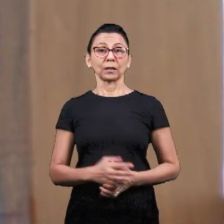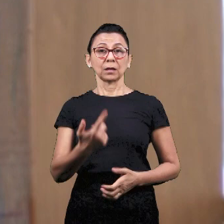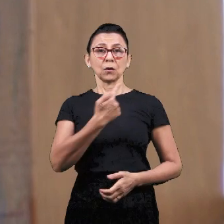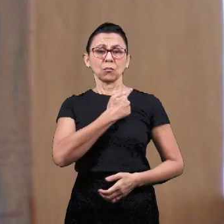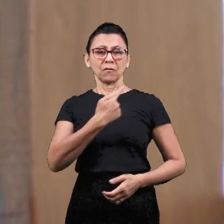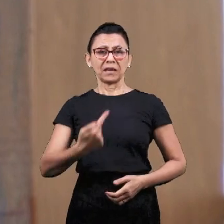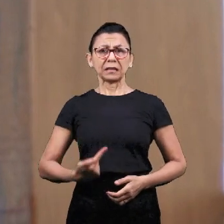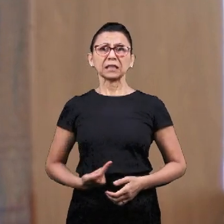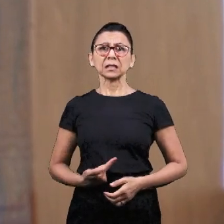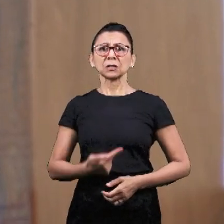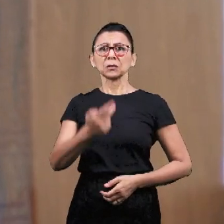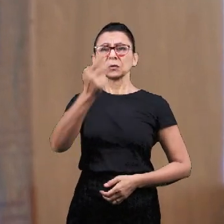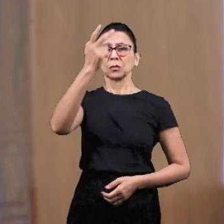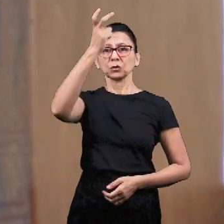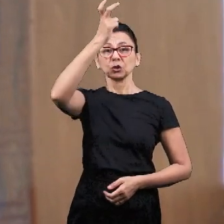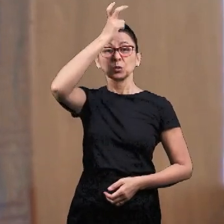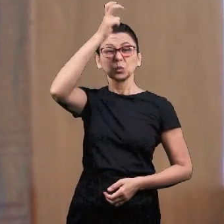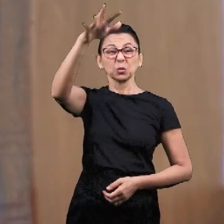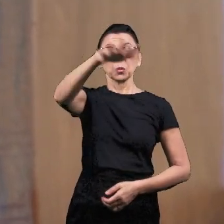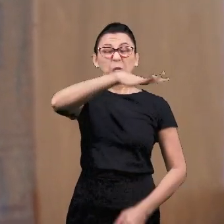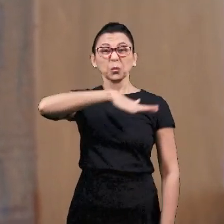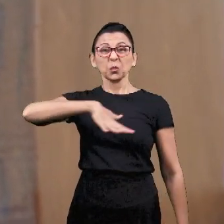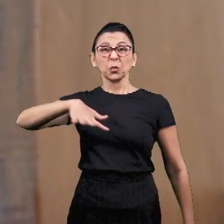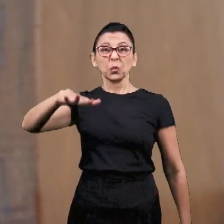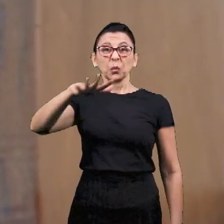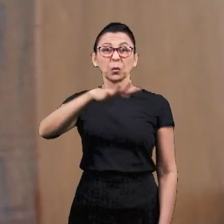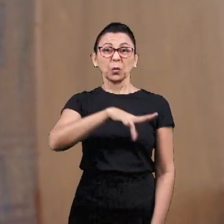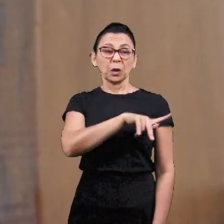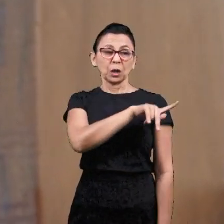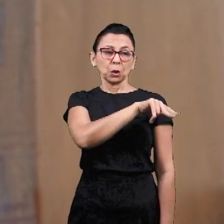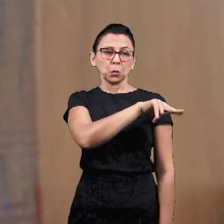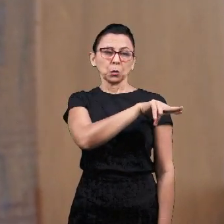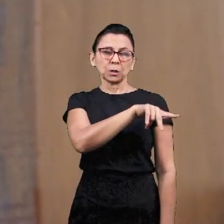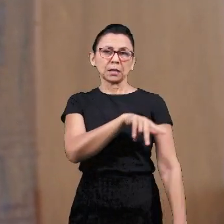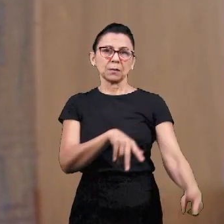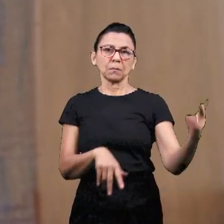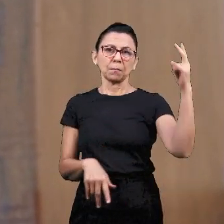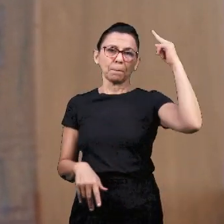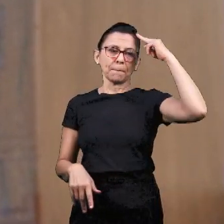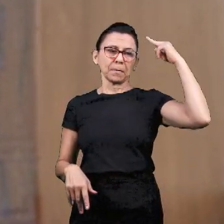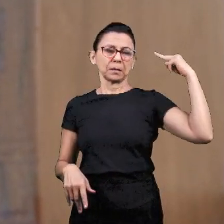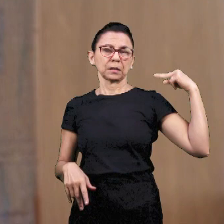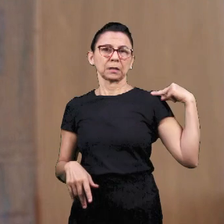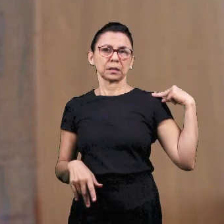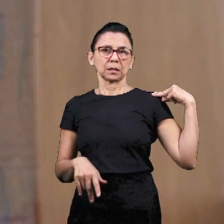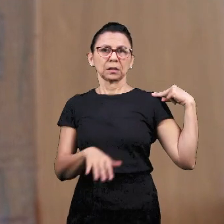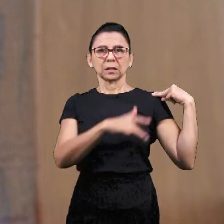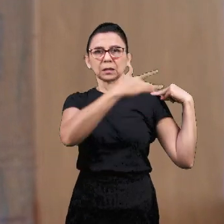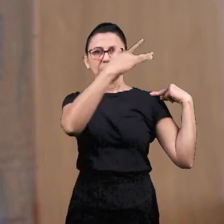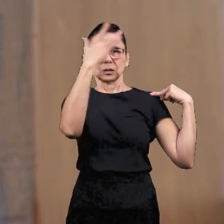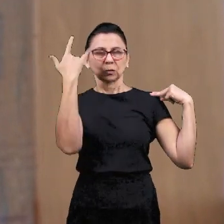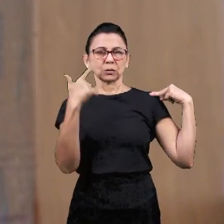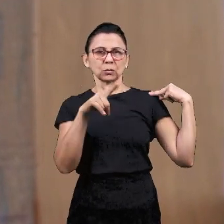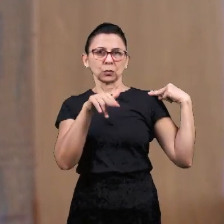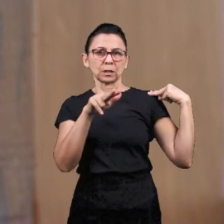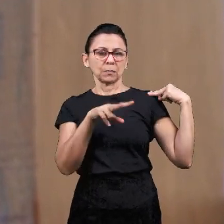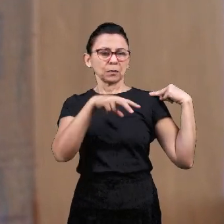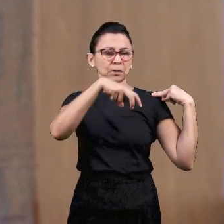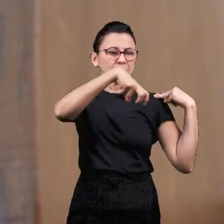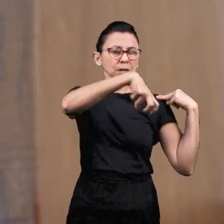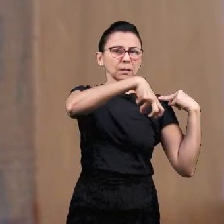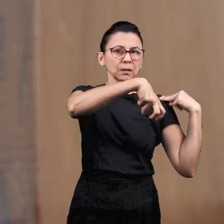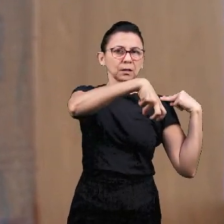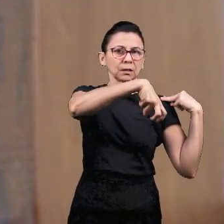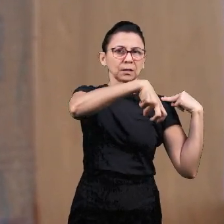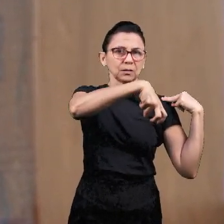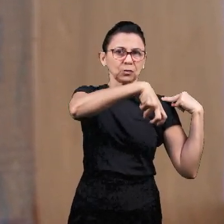Joseph. Et tous, à une seule, se sont inclinés devant Joseph, ce qui a accompli ce qui se trouvait